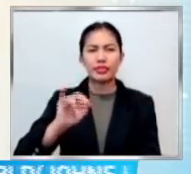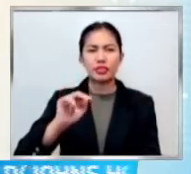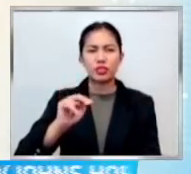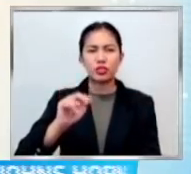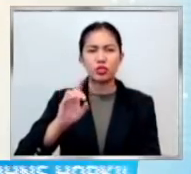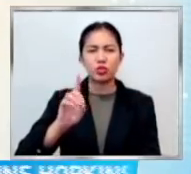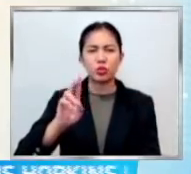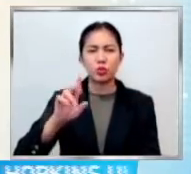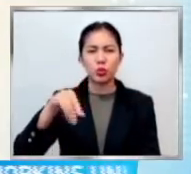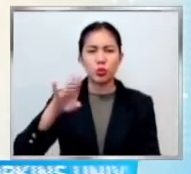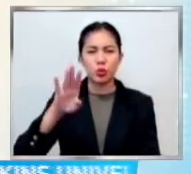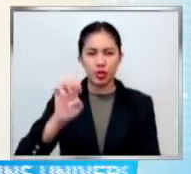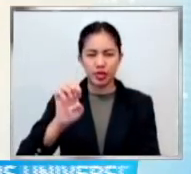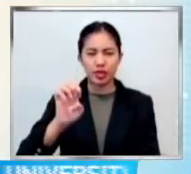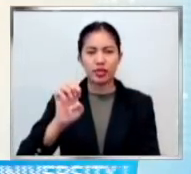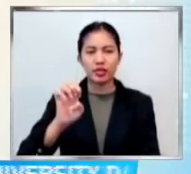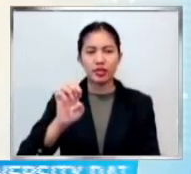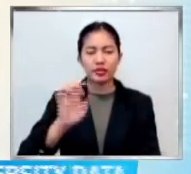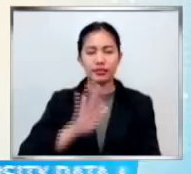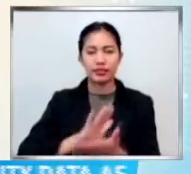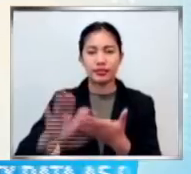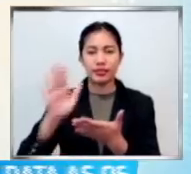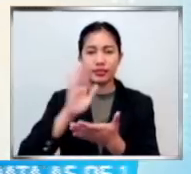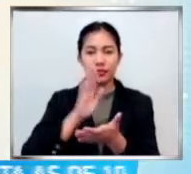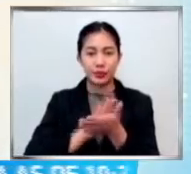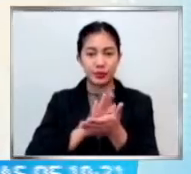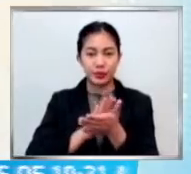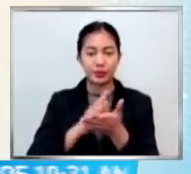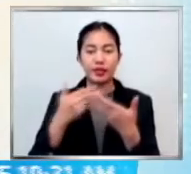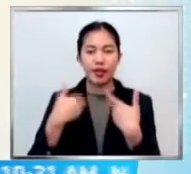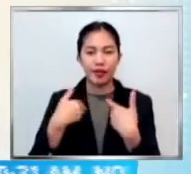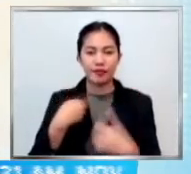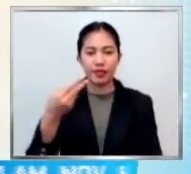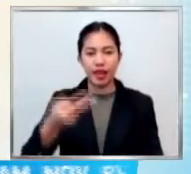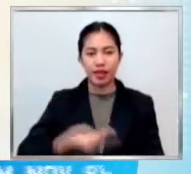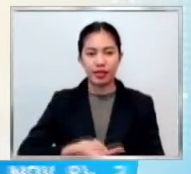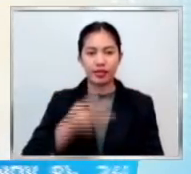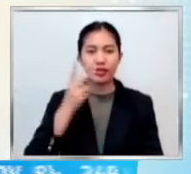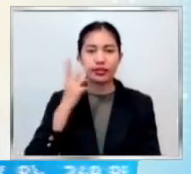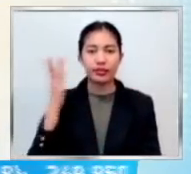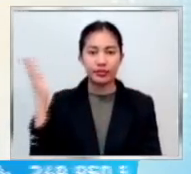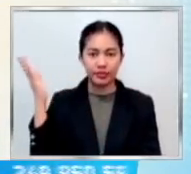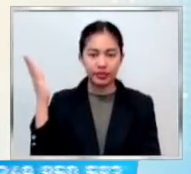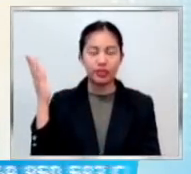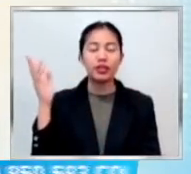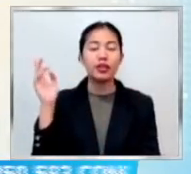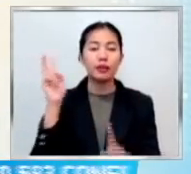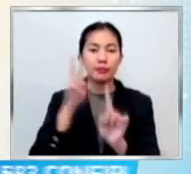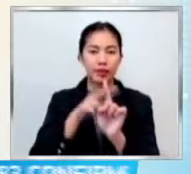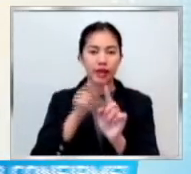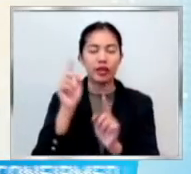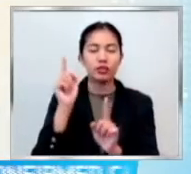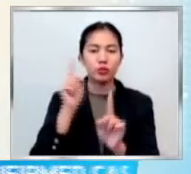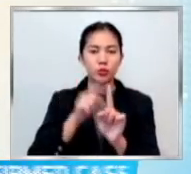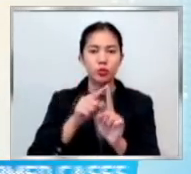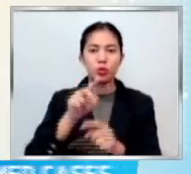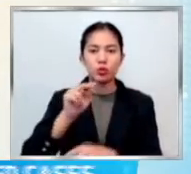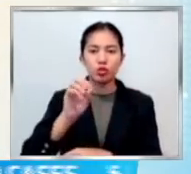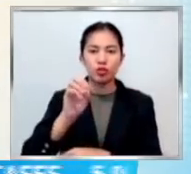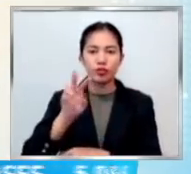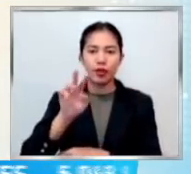1 at isa pong associate professor, 5. Hanggang November 15 po ang pupwedeng pagpapasa ng